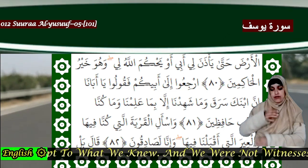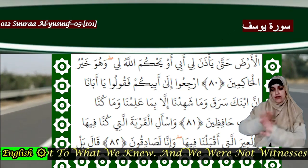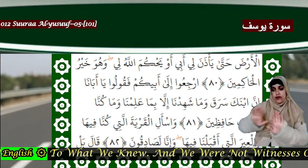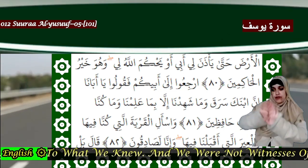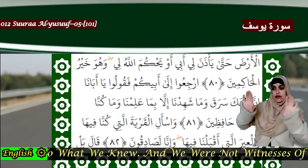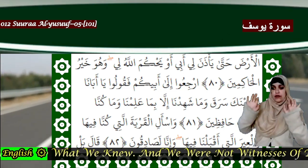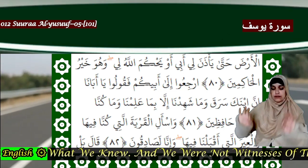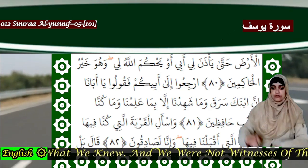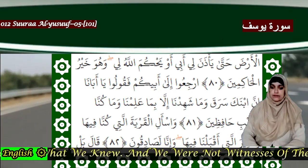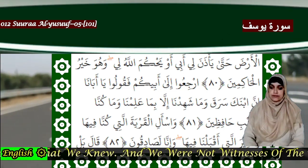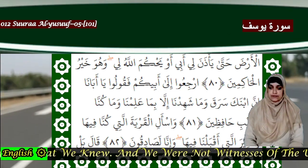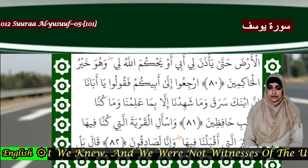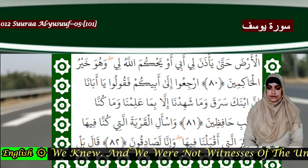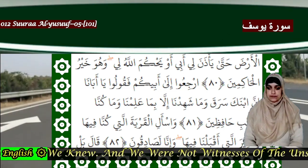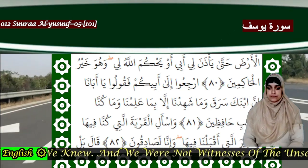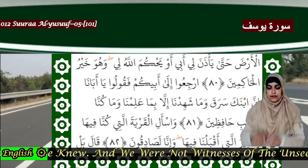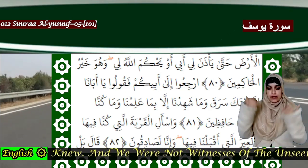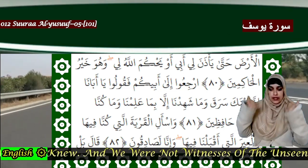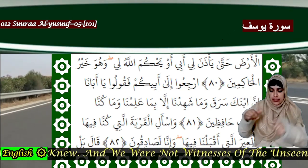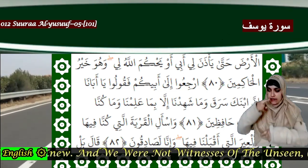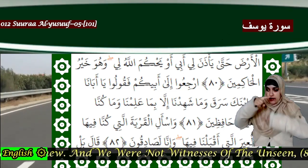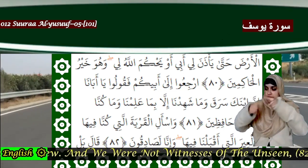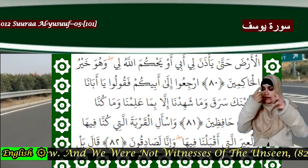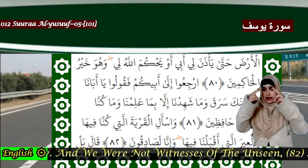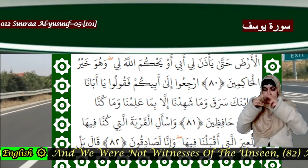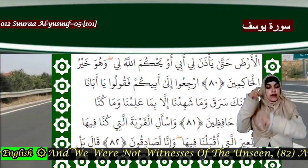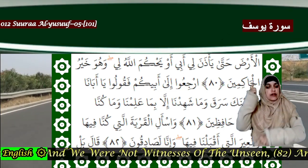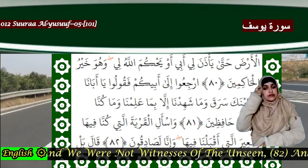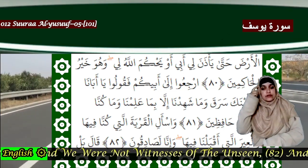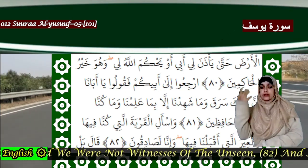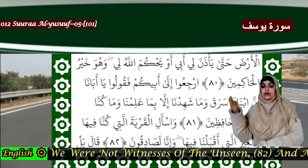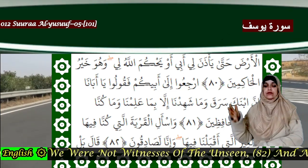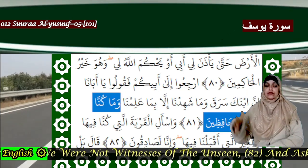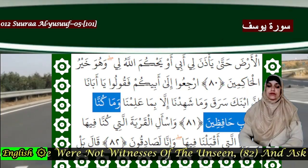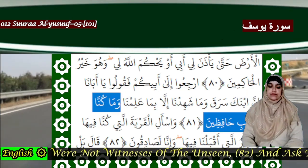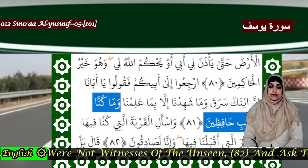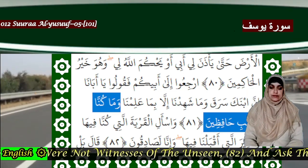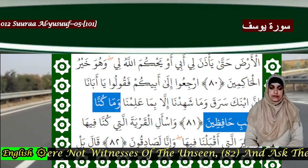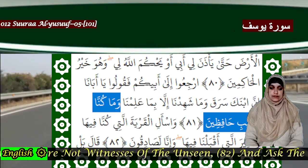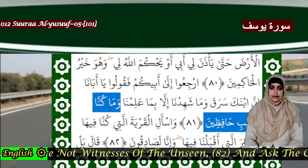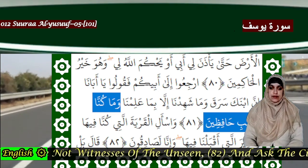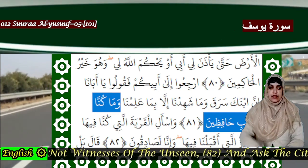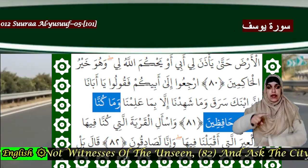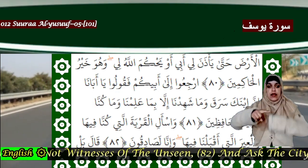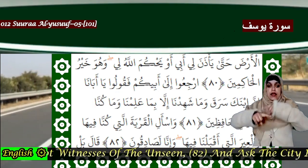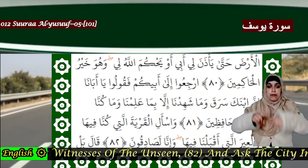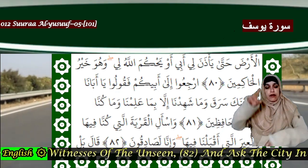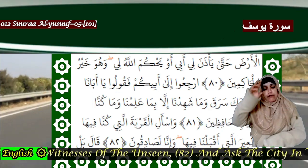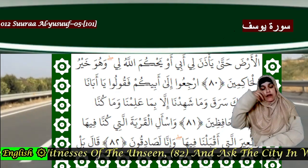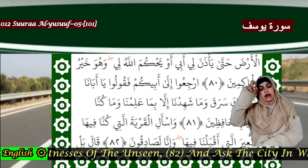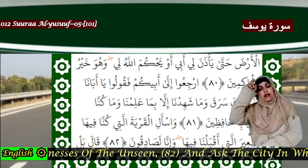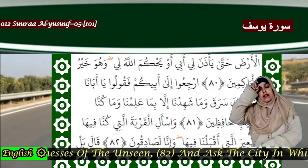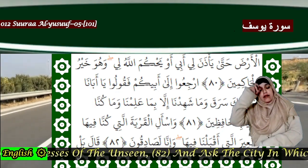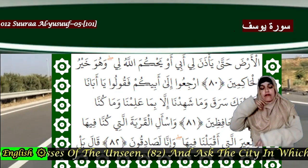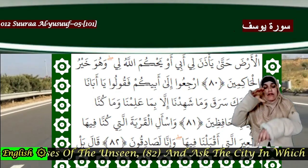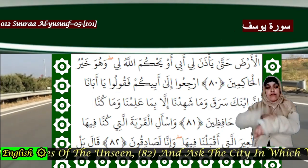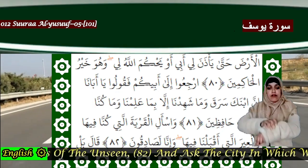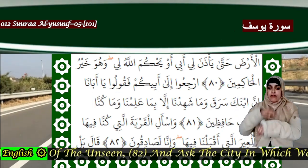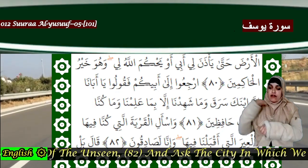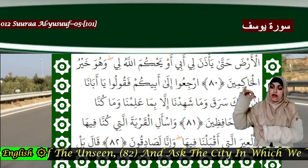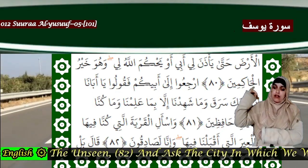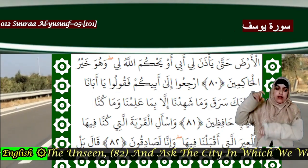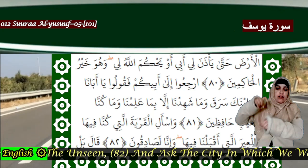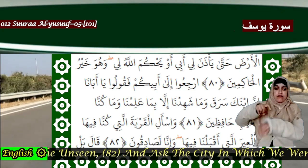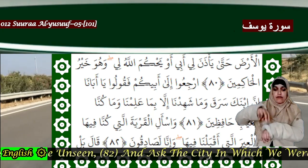قنات نتبيخون تاني مجاوية تاسلا بين درانون فونوه يجعل وما